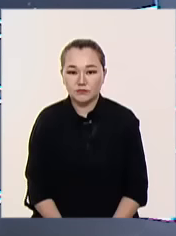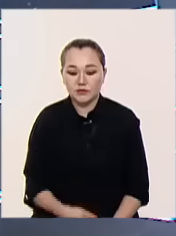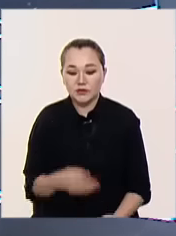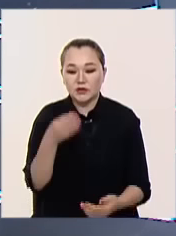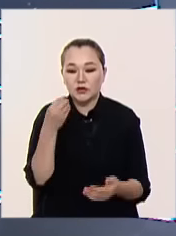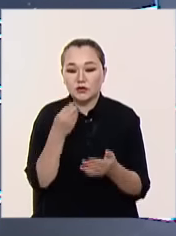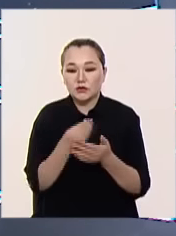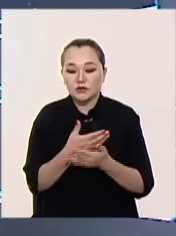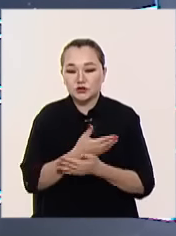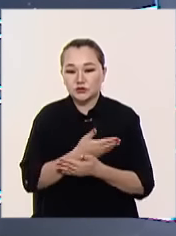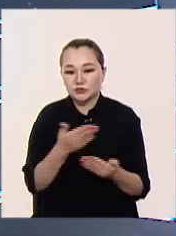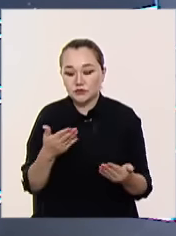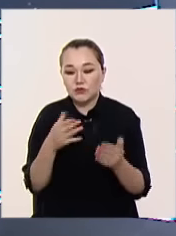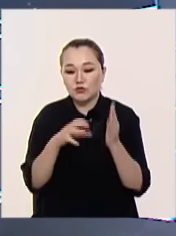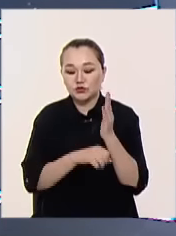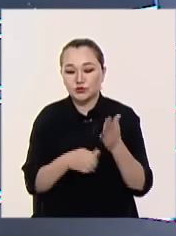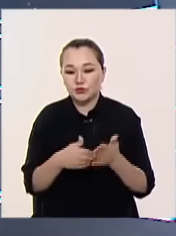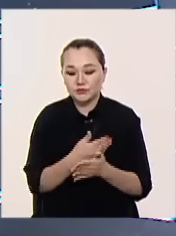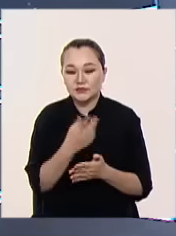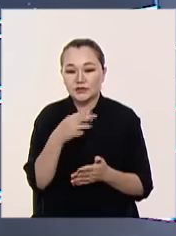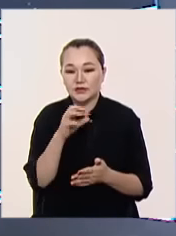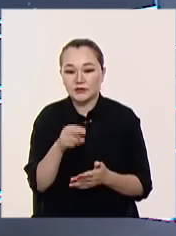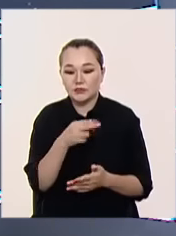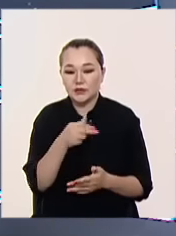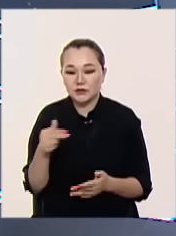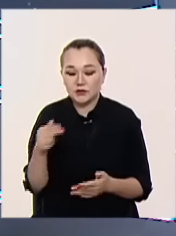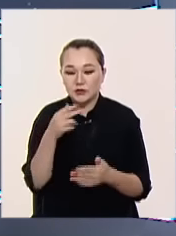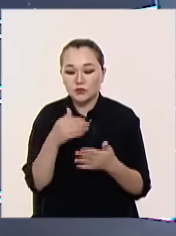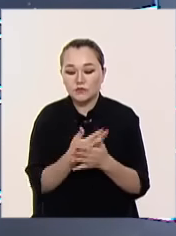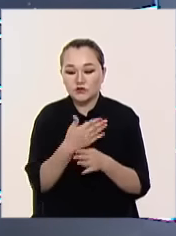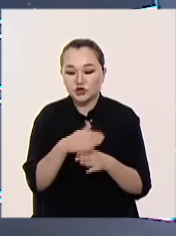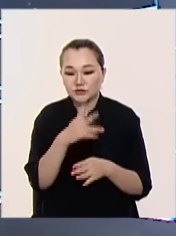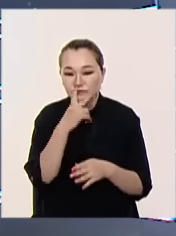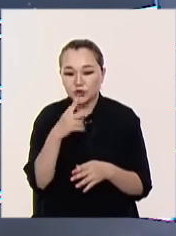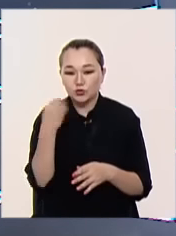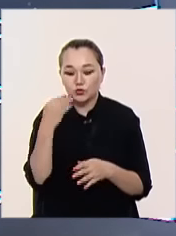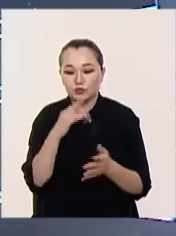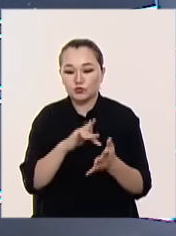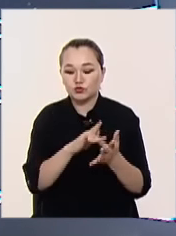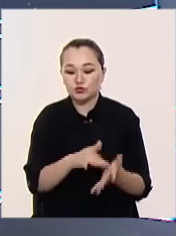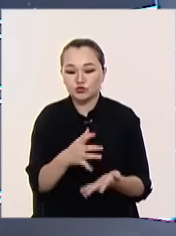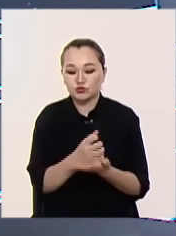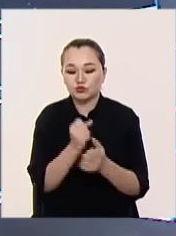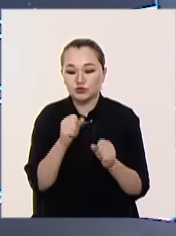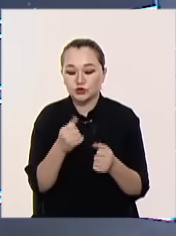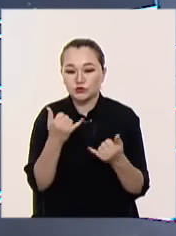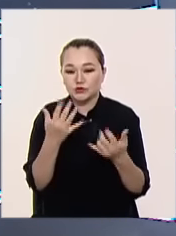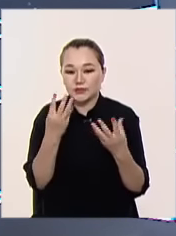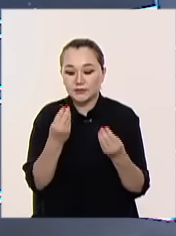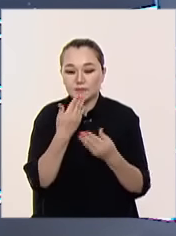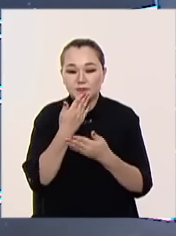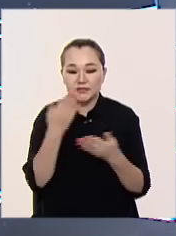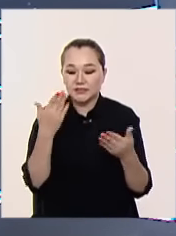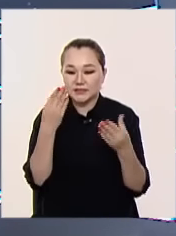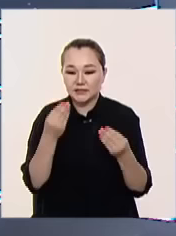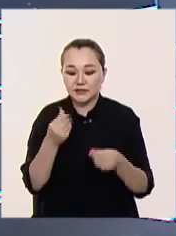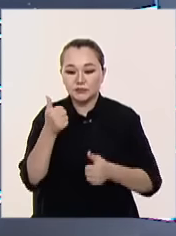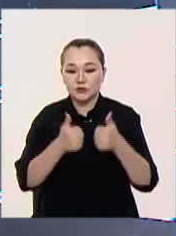Қымбатты көрермен, Информ бюродан кейін Зейнеп телехикаясының жаңа бөлімін көріп, Түркияға саяхат ұтып алыңыз. Бүгін байқаудың соңғы